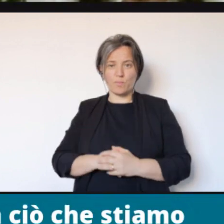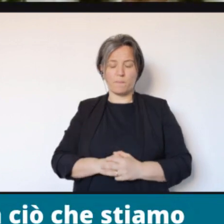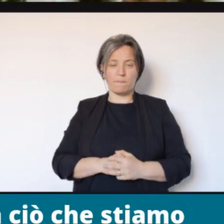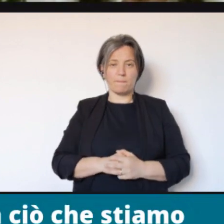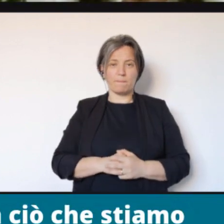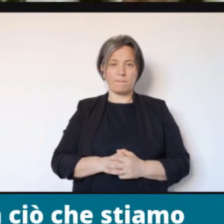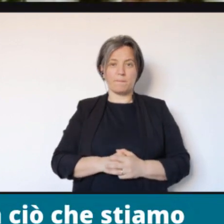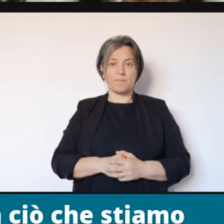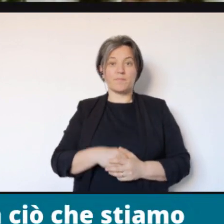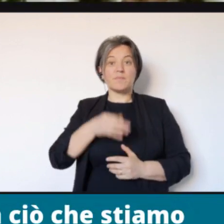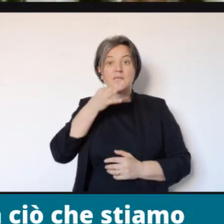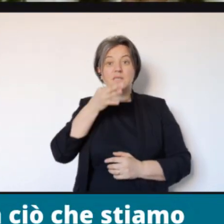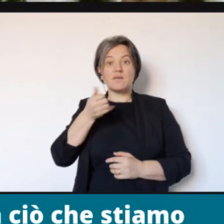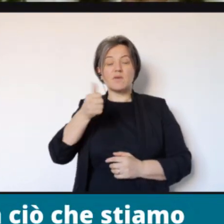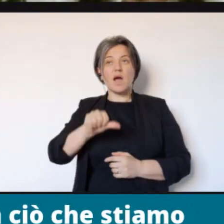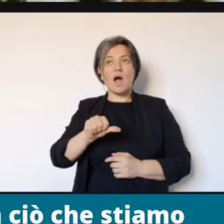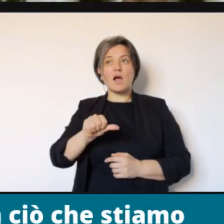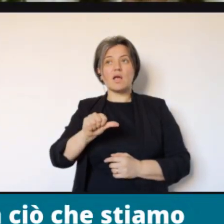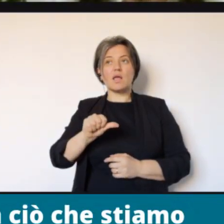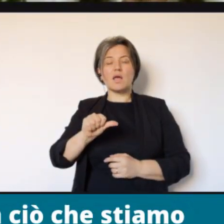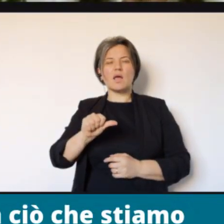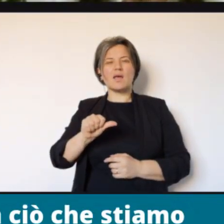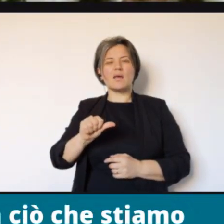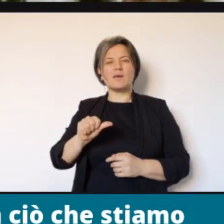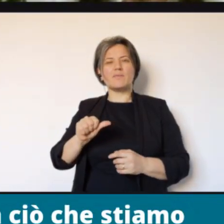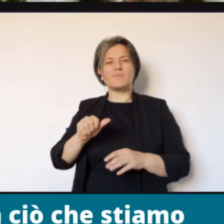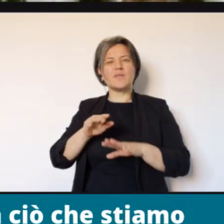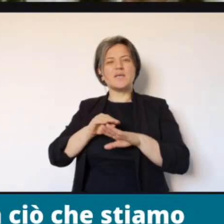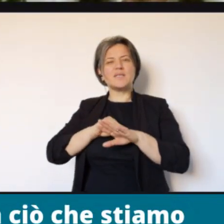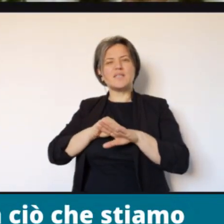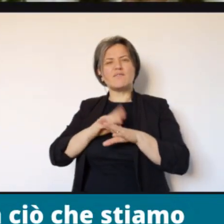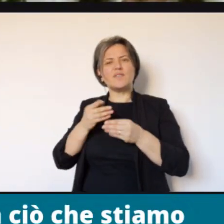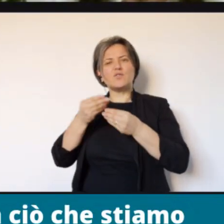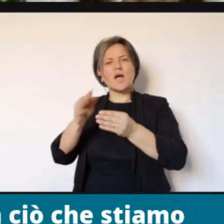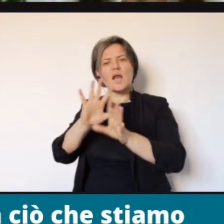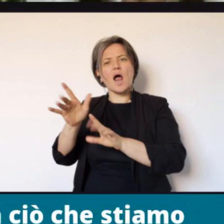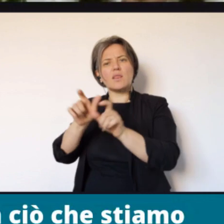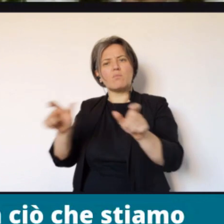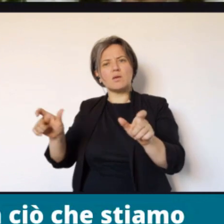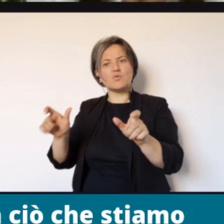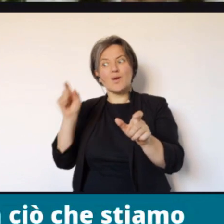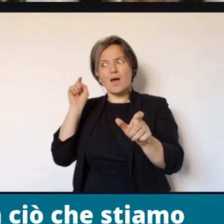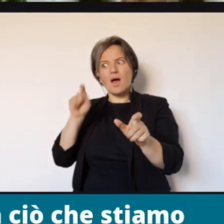Significa anche che la cura e il servizio degli altri